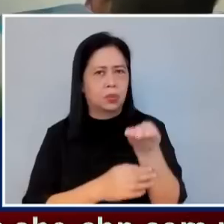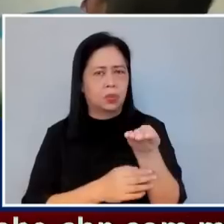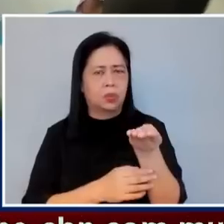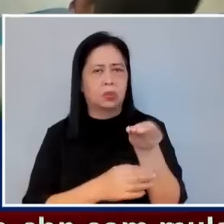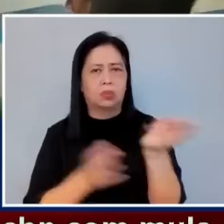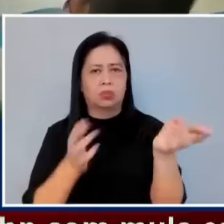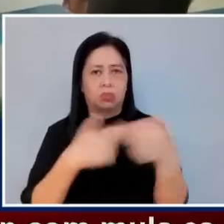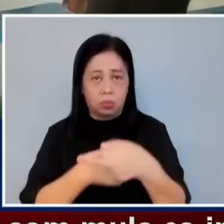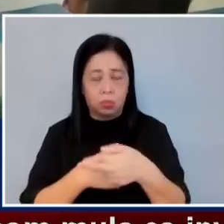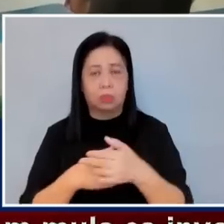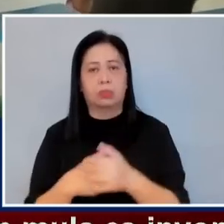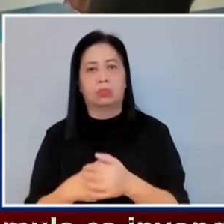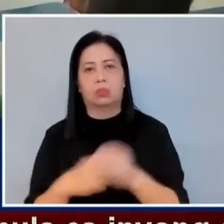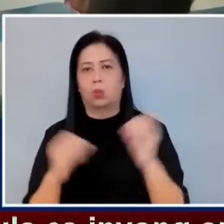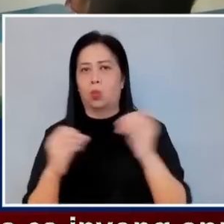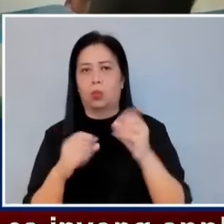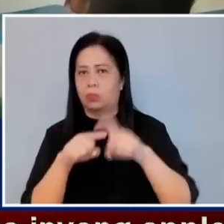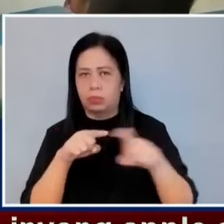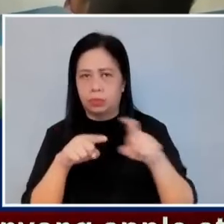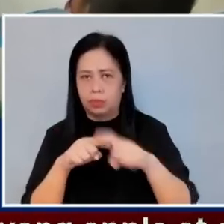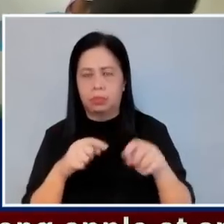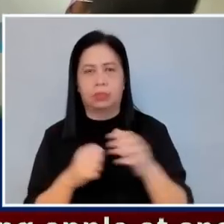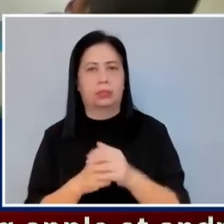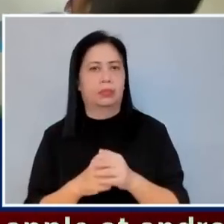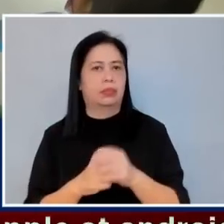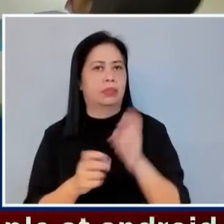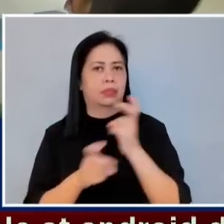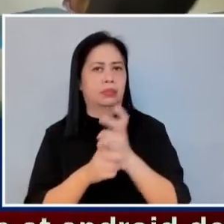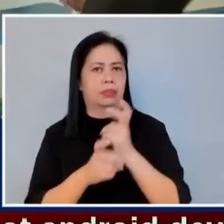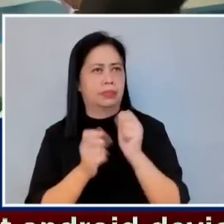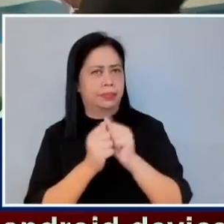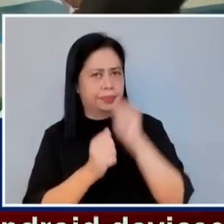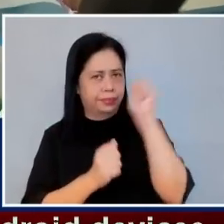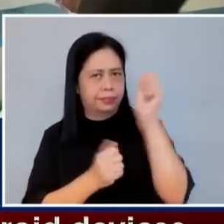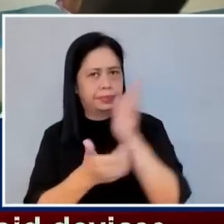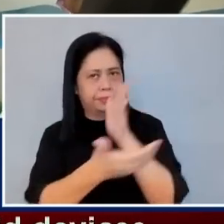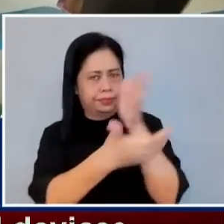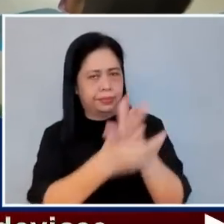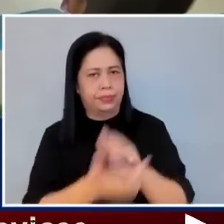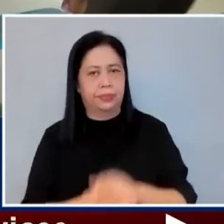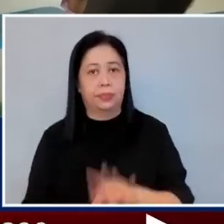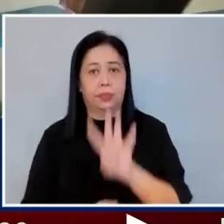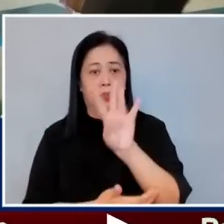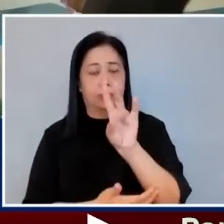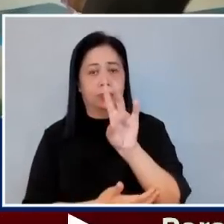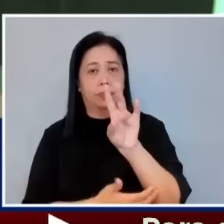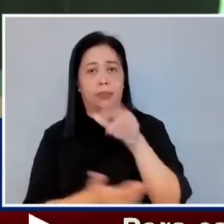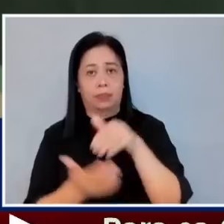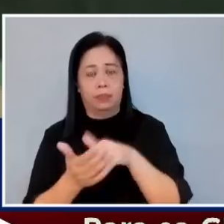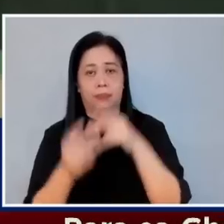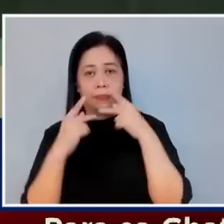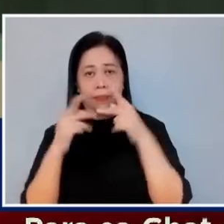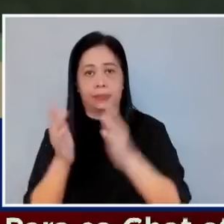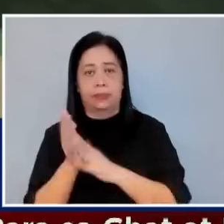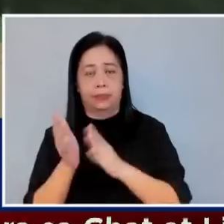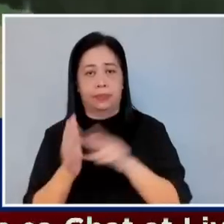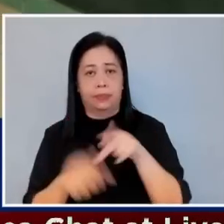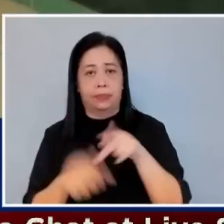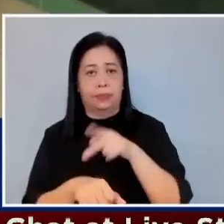kwarto, walang kuryente at mahirap marating. Sa 47,000 na public schools sa bansa,